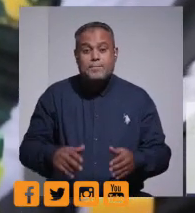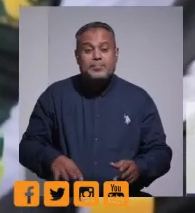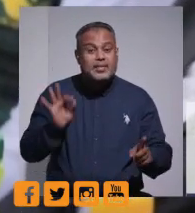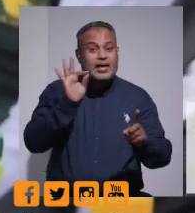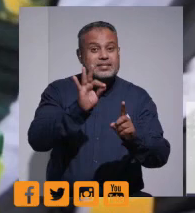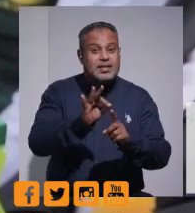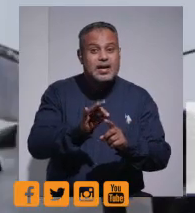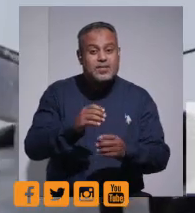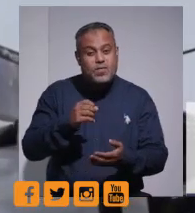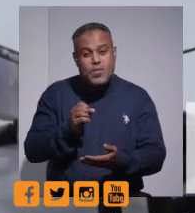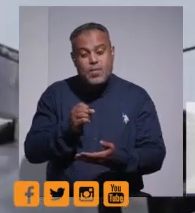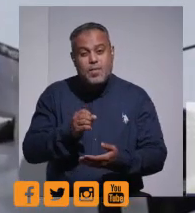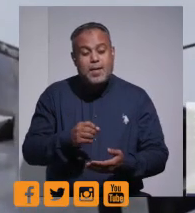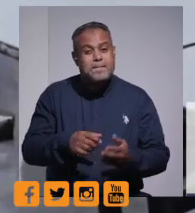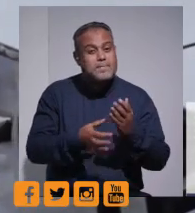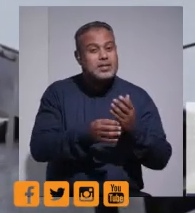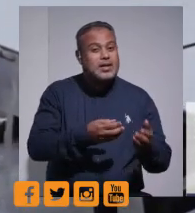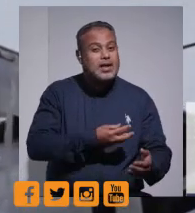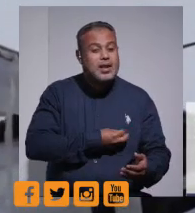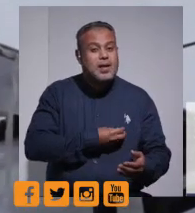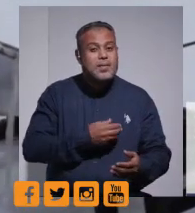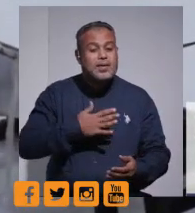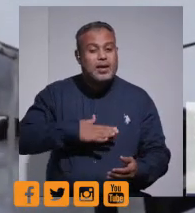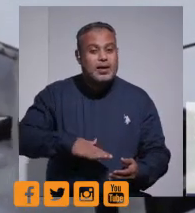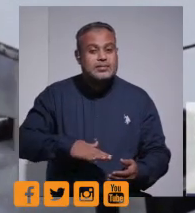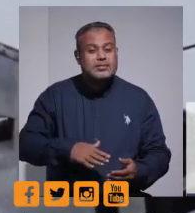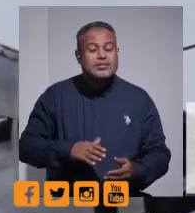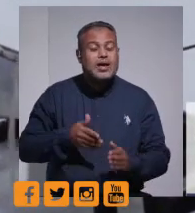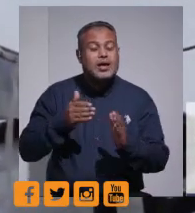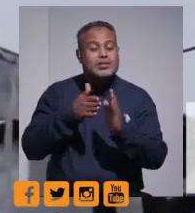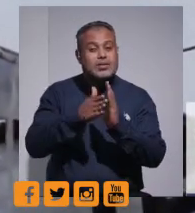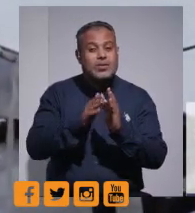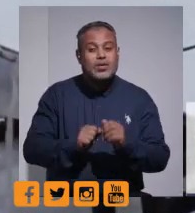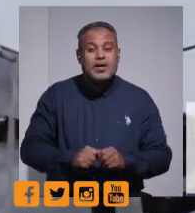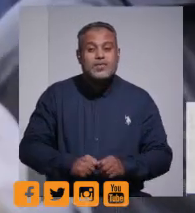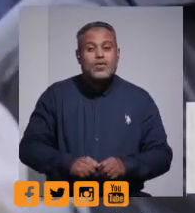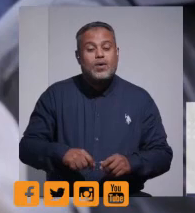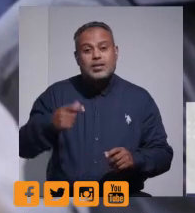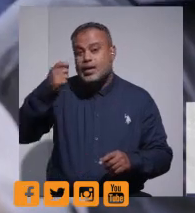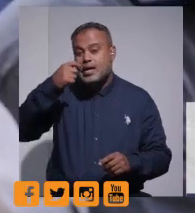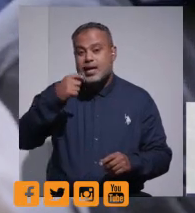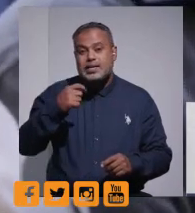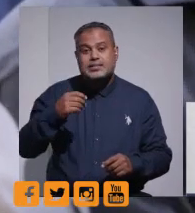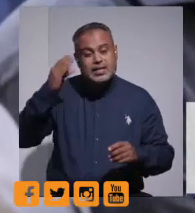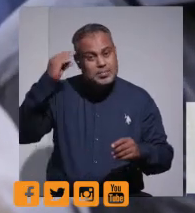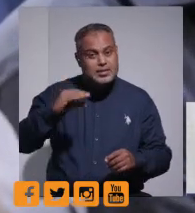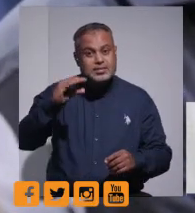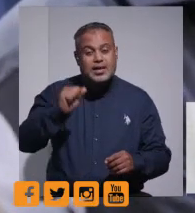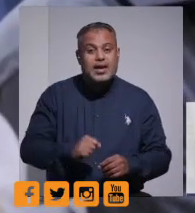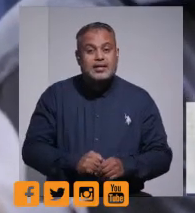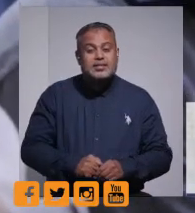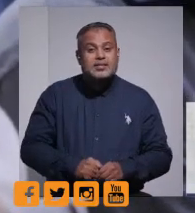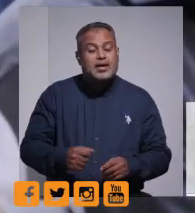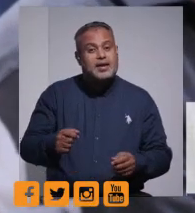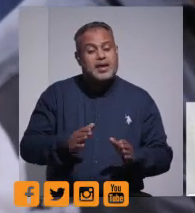مرضى القلب الذين هم بحاجه الى تدخلات في التشخيص والعلاج مجانا شيرا الى ان العيادات تستقبل كل يوم